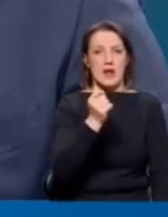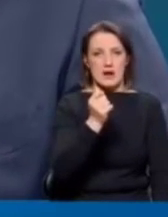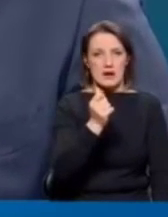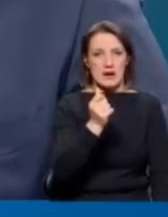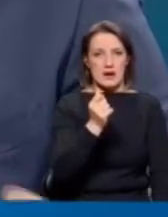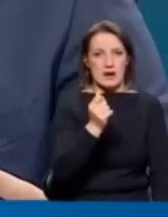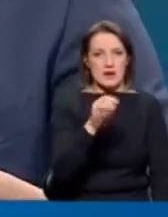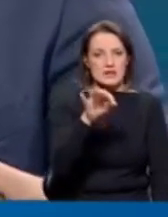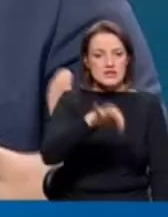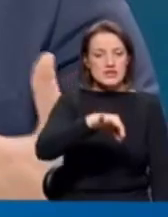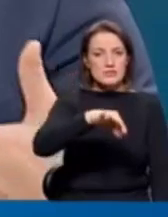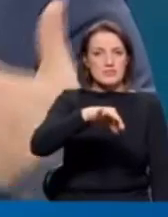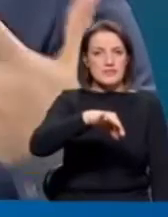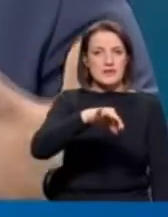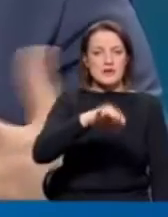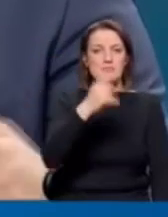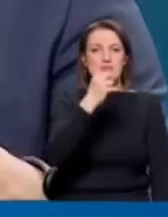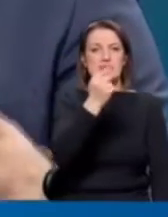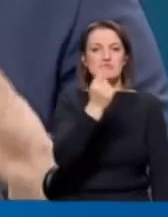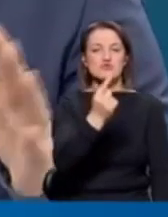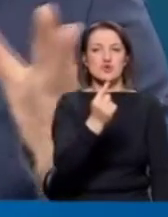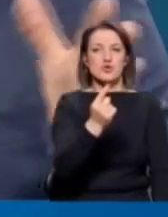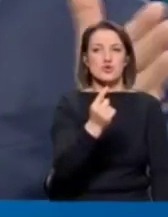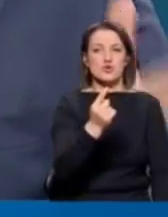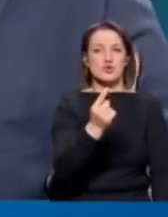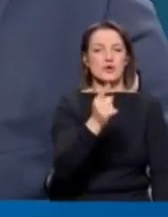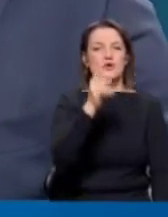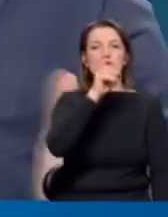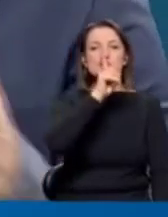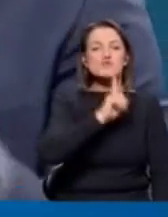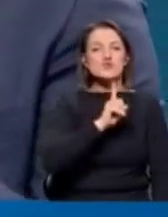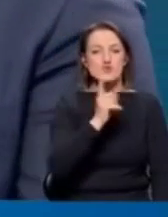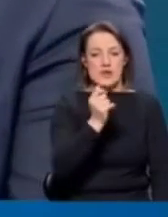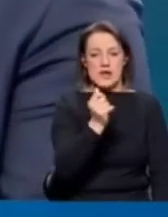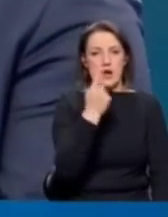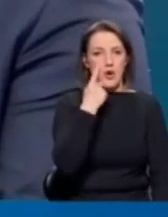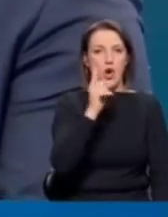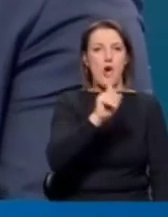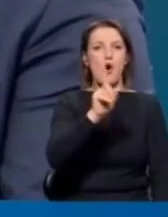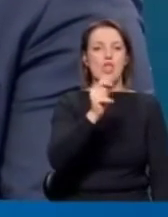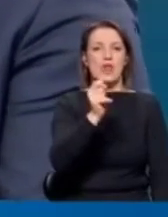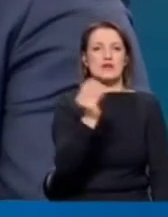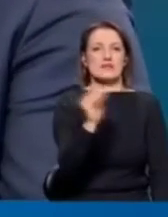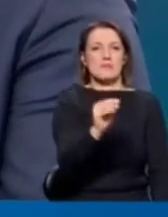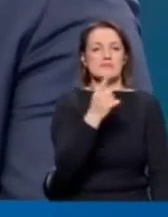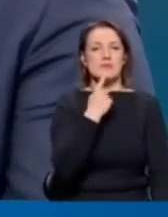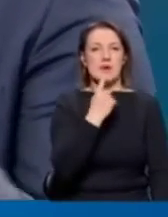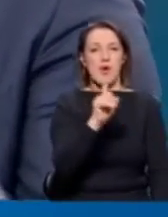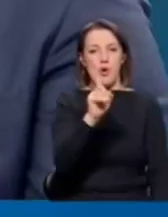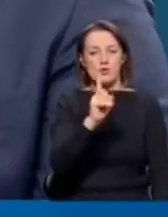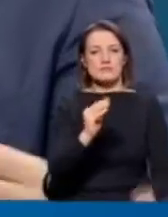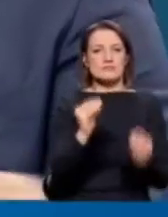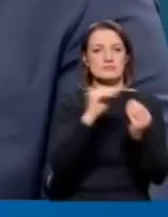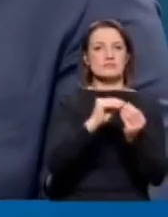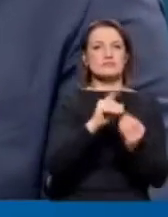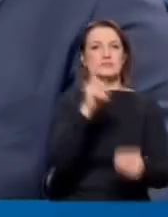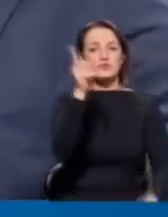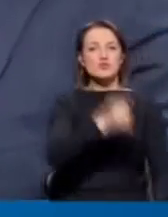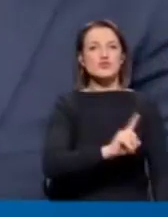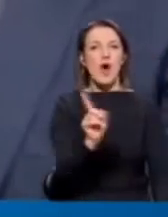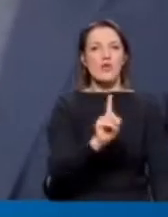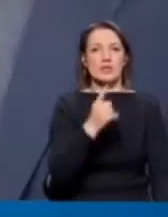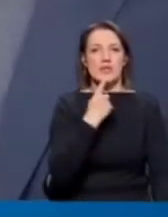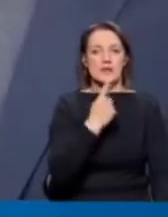benzin fiyatı bir buçuk yani 100 lira son onun 10 lira artıyor yani düşün yüzde